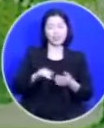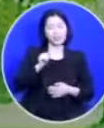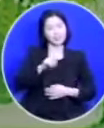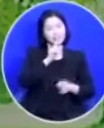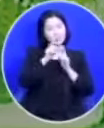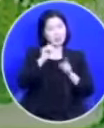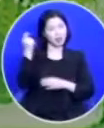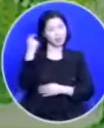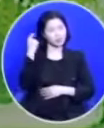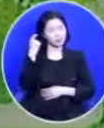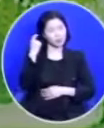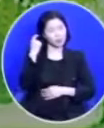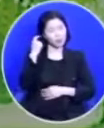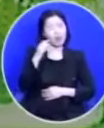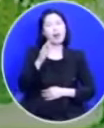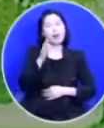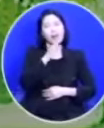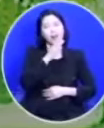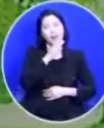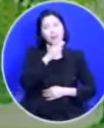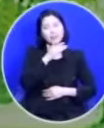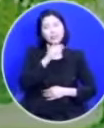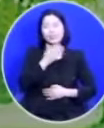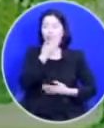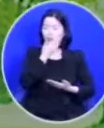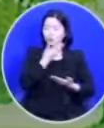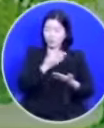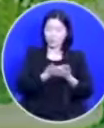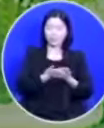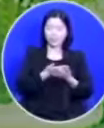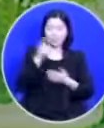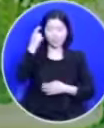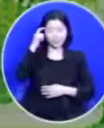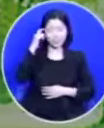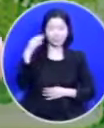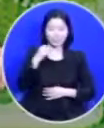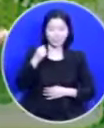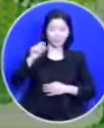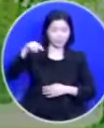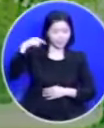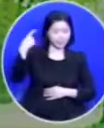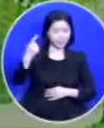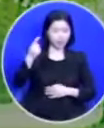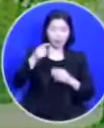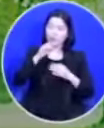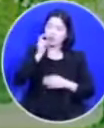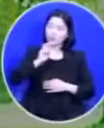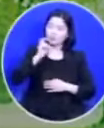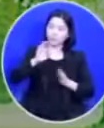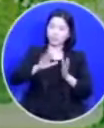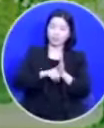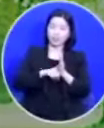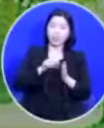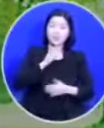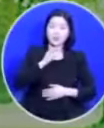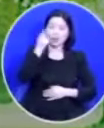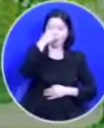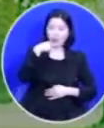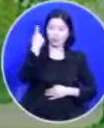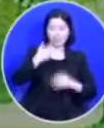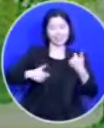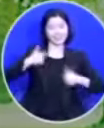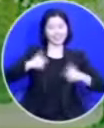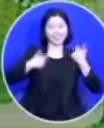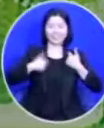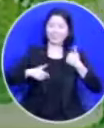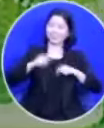듣고 아참 귀하다는 생각이 들었습니다 그래서 그 다음 부르시는데 정말 얼굴에 기쁨의 미소를